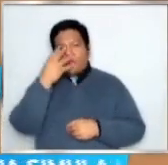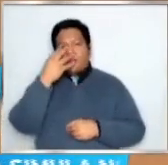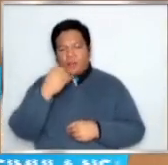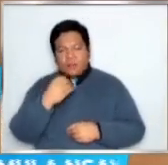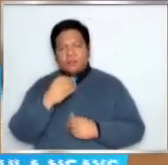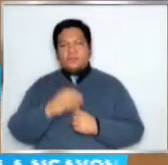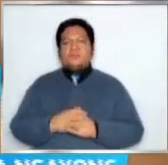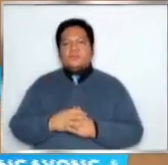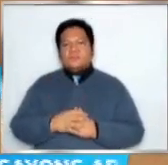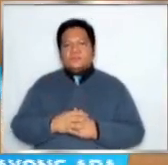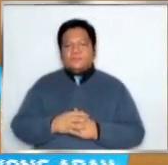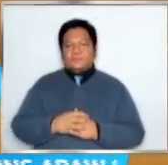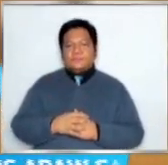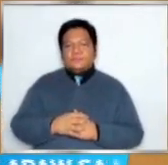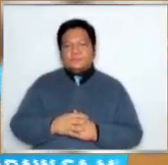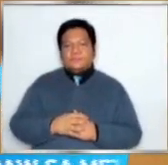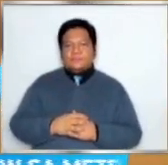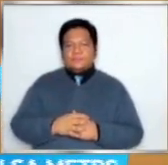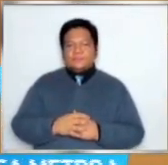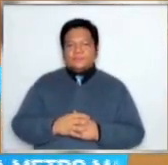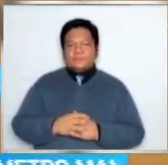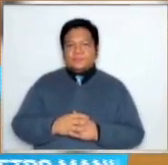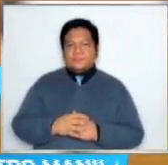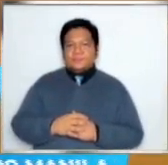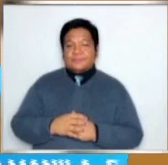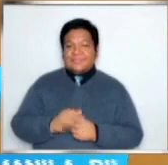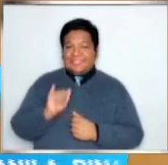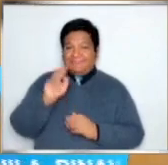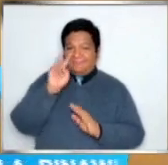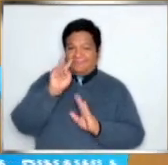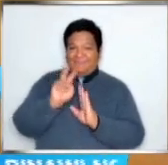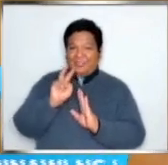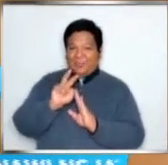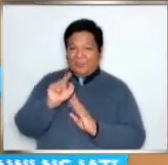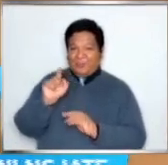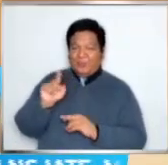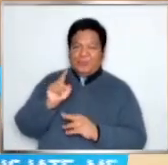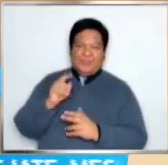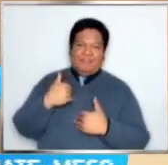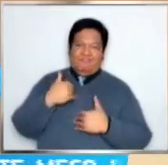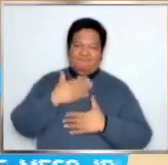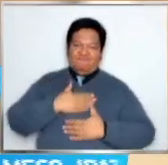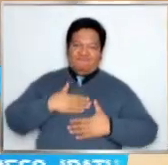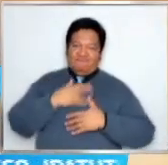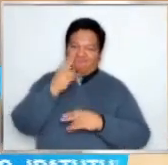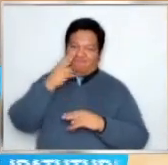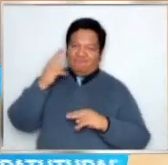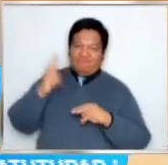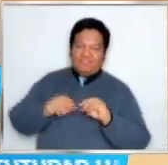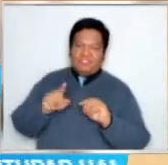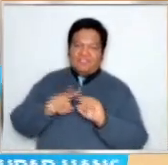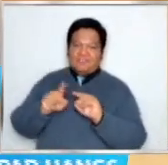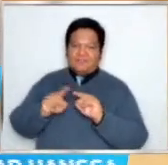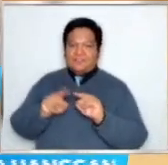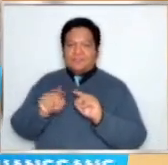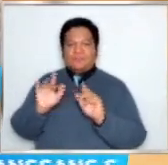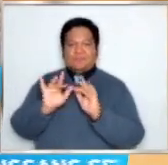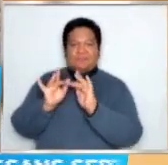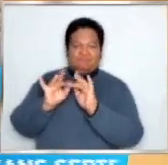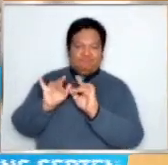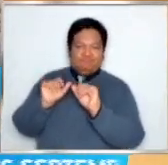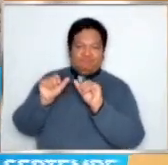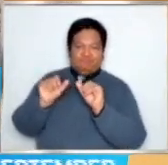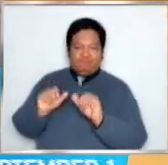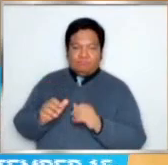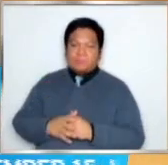Duday. Ang video niyan, kinaaliwa ng gusto ng netizens. Hindi naman mawawala ang pagiging innate